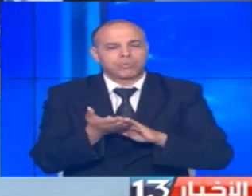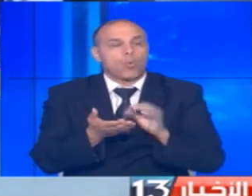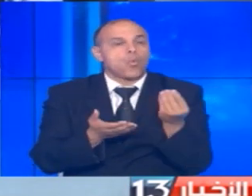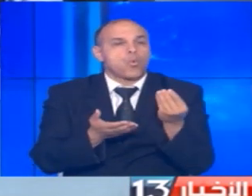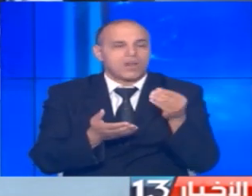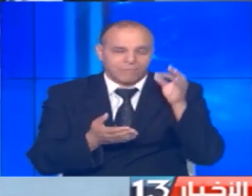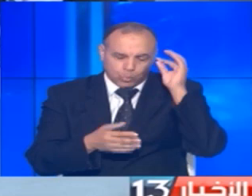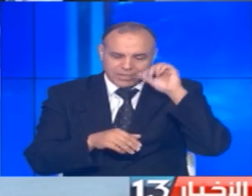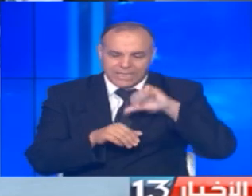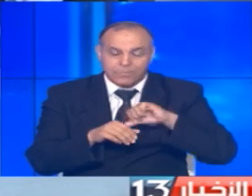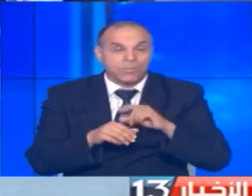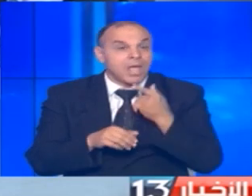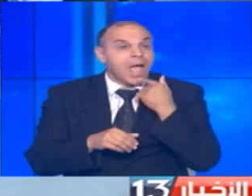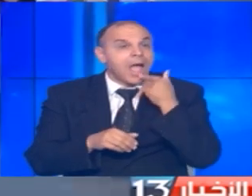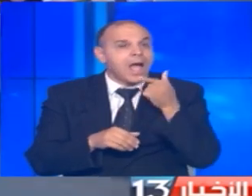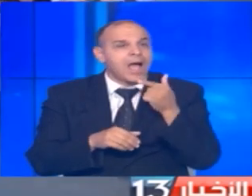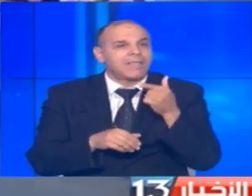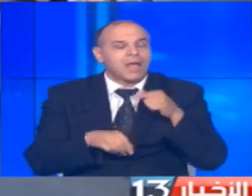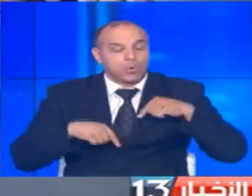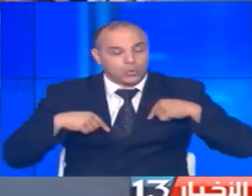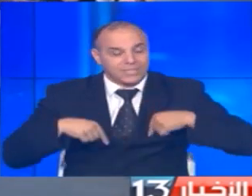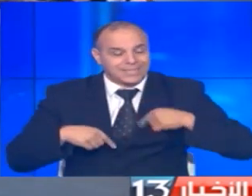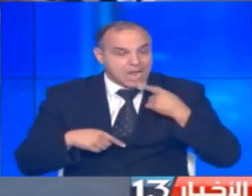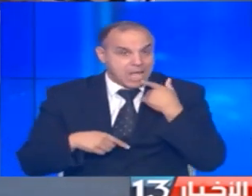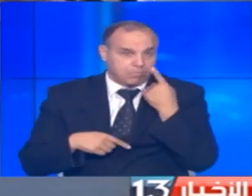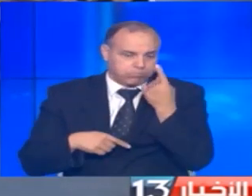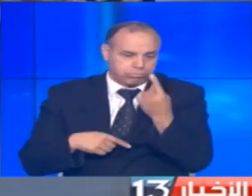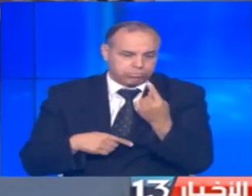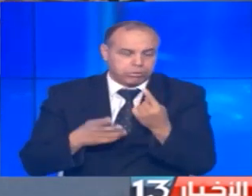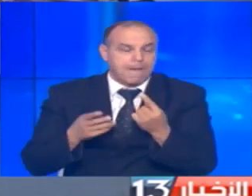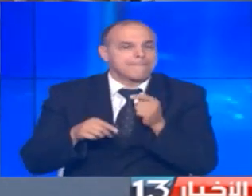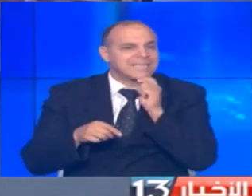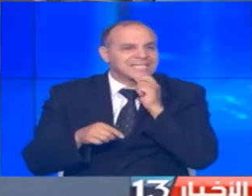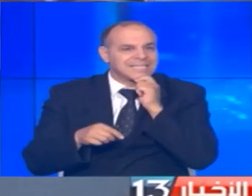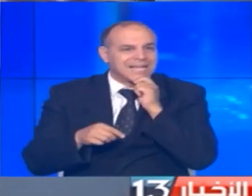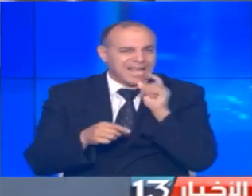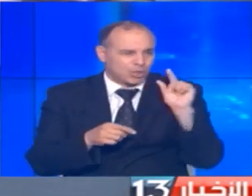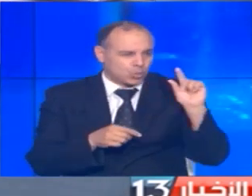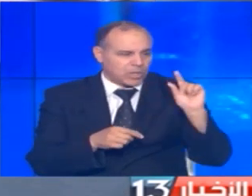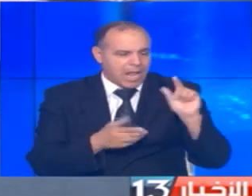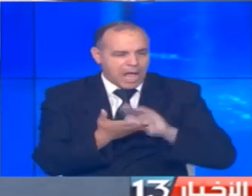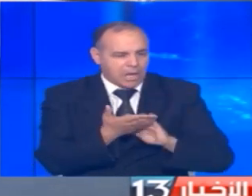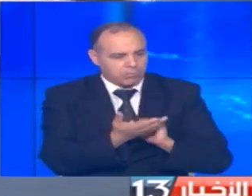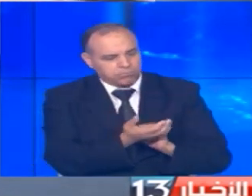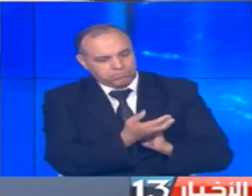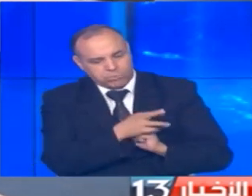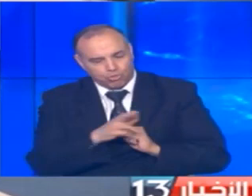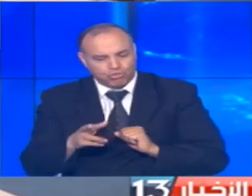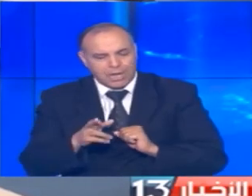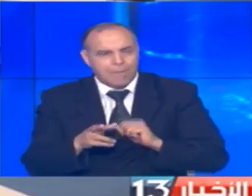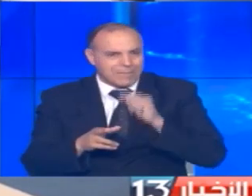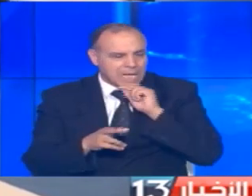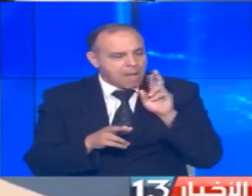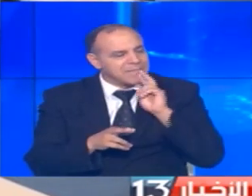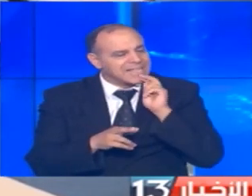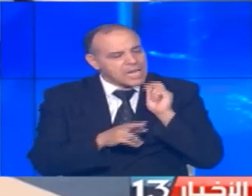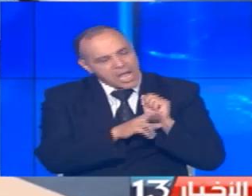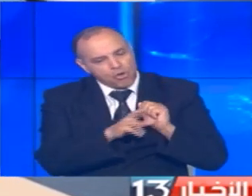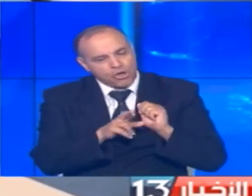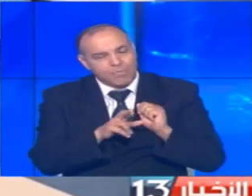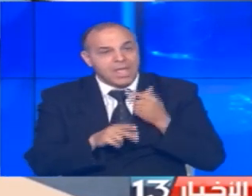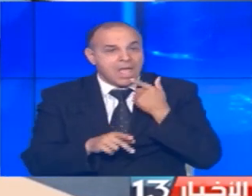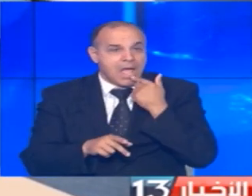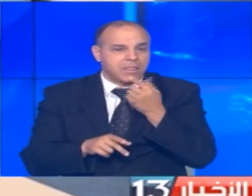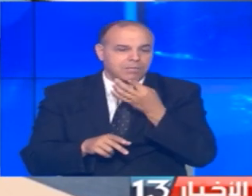العقارية بتونس. وأضاف كرشيد أنه في المقابل ما يزال إلا القليل من الأراضي التي لم يتم استرجاعها، هذا